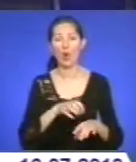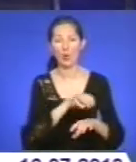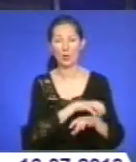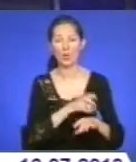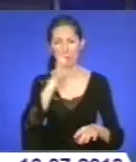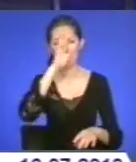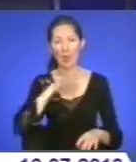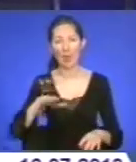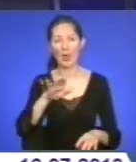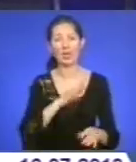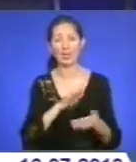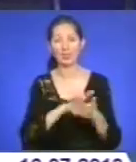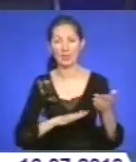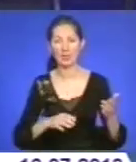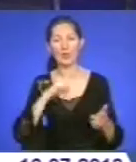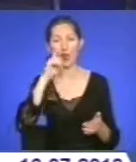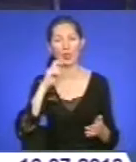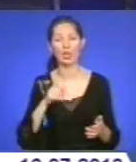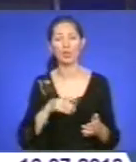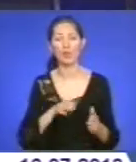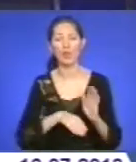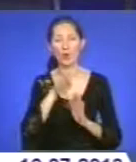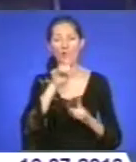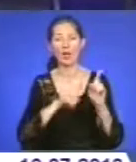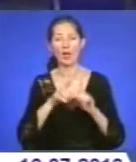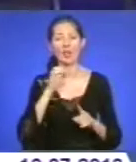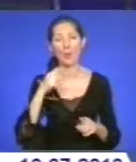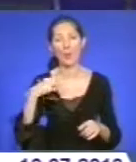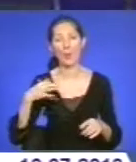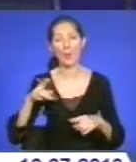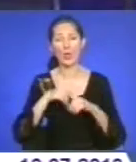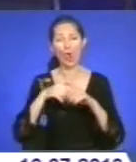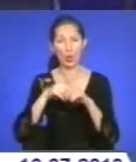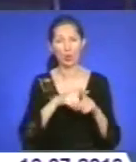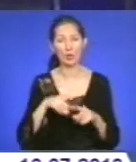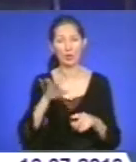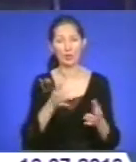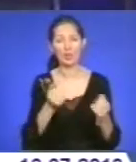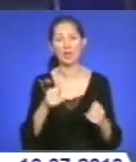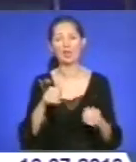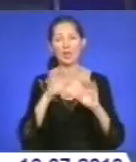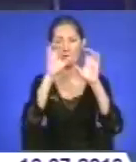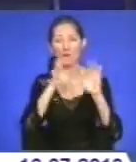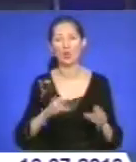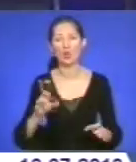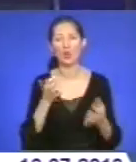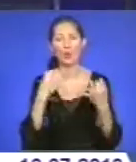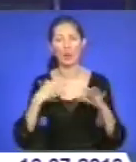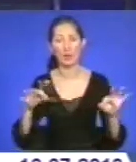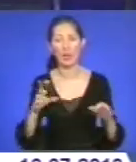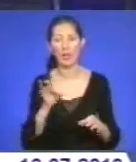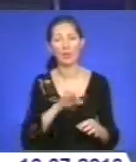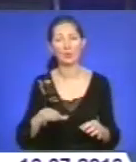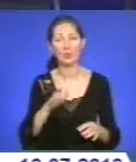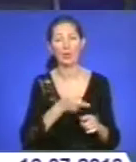Вслід за Україною Верховна Рада Білоруської РСР прийняла Декларацію про суверенітет республіки, яка повторювала тези Української